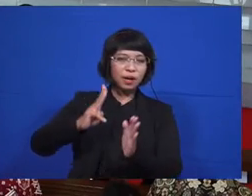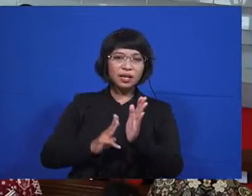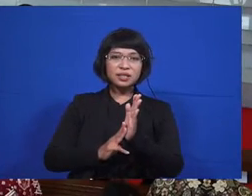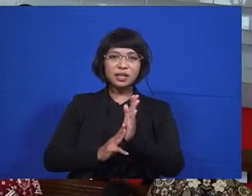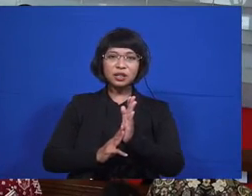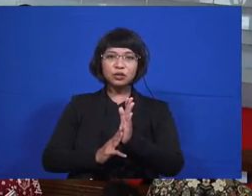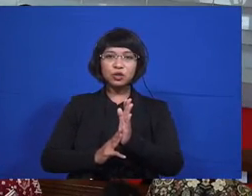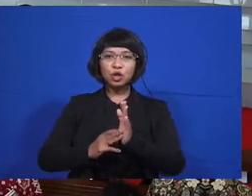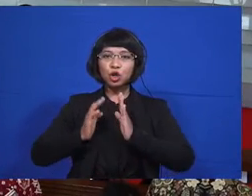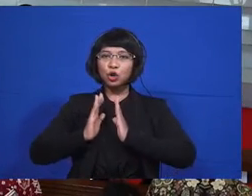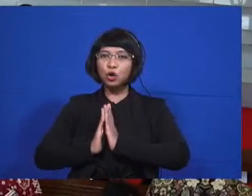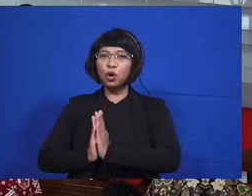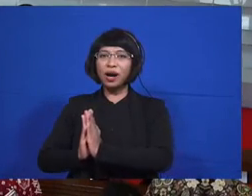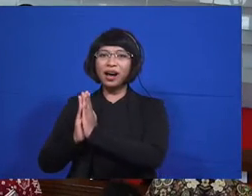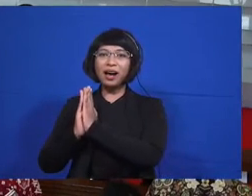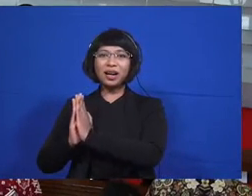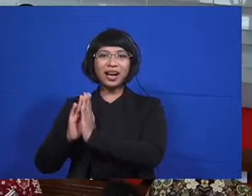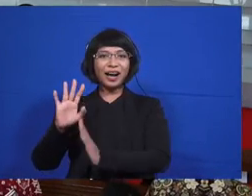Marcelinus,